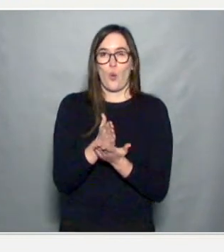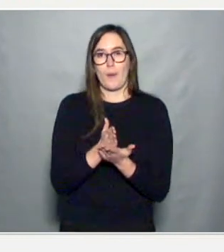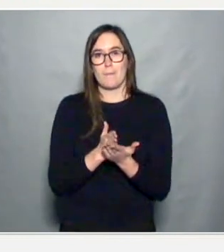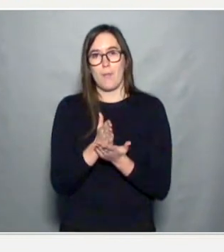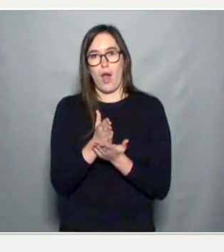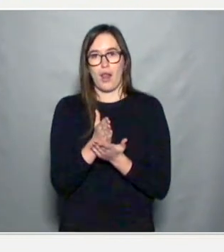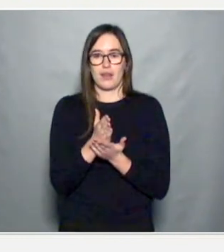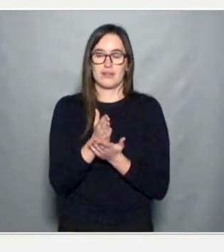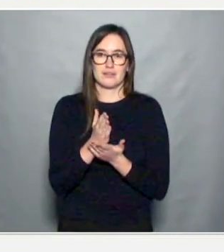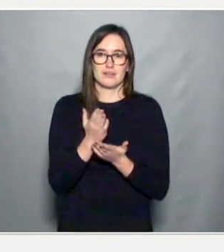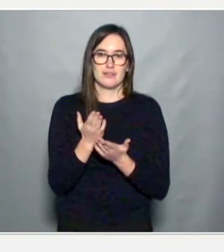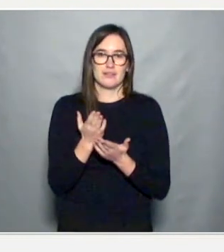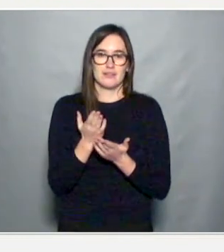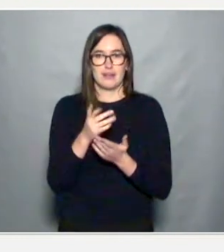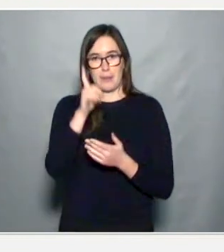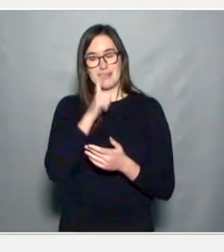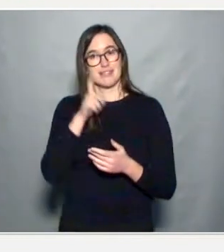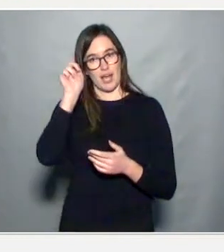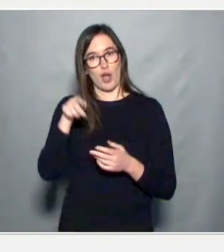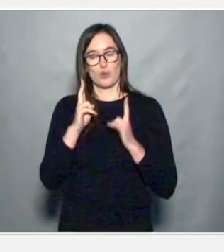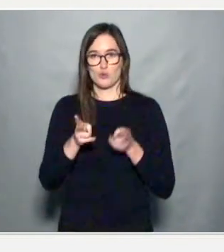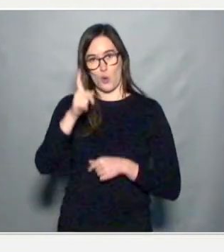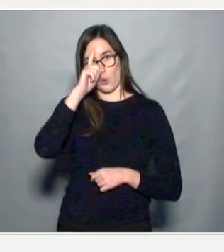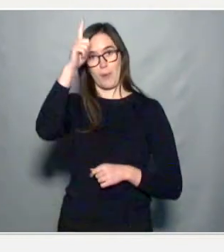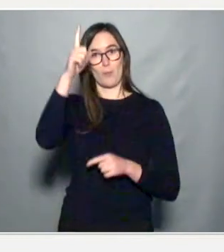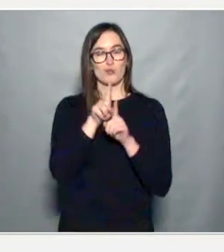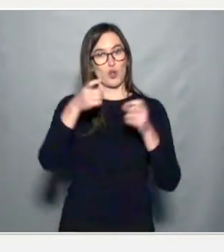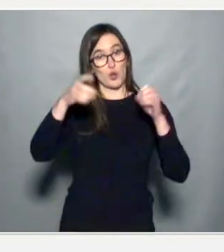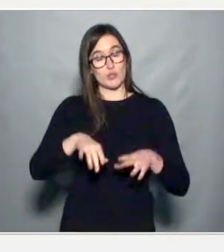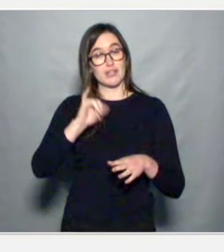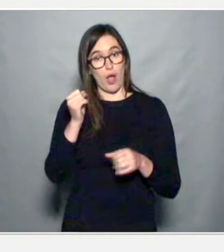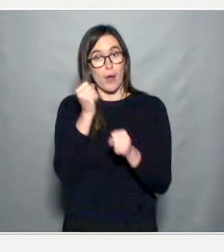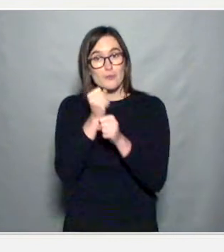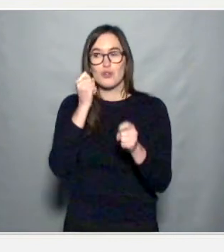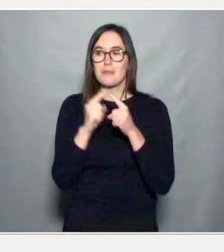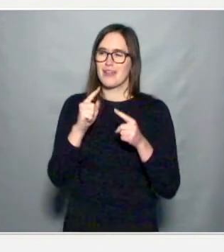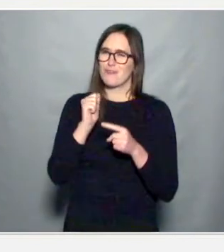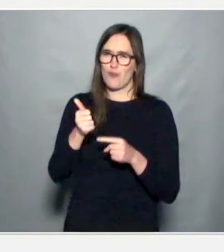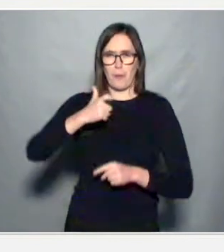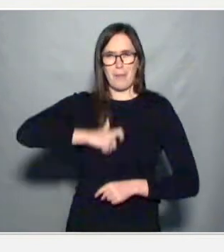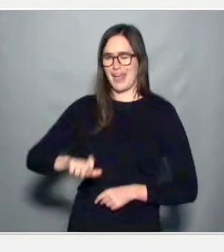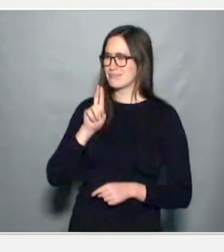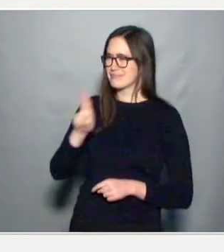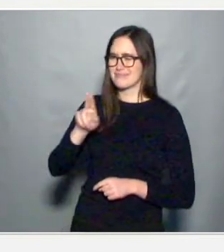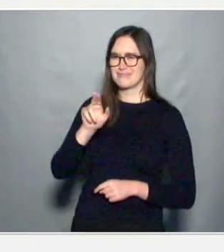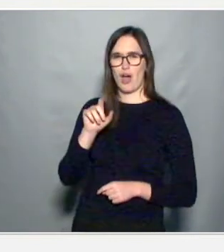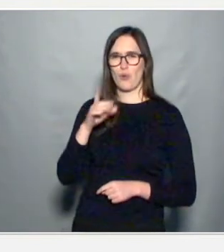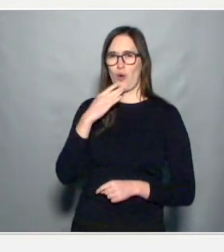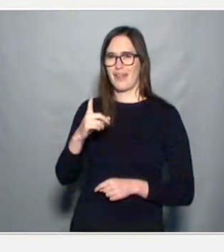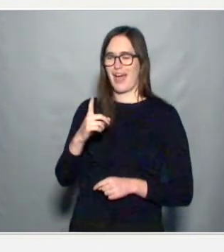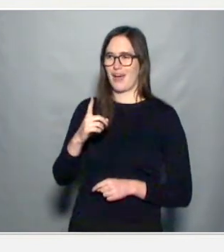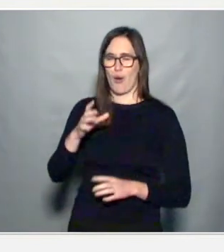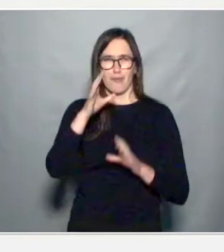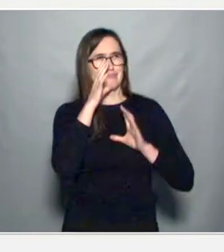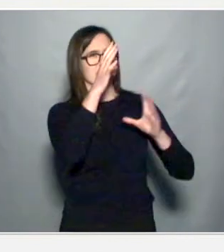en normalstörd människa, kan också komma på den här lösningen. Absolut, det handlar inte om det. Det är bara att för mig är det så typiskt ADHD. Okej, alla